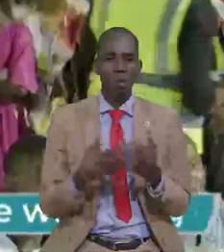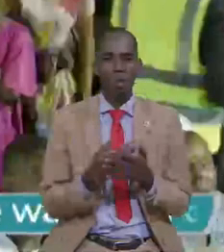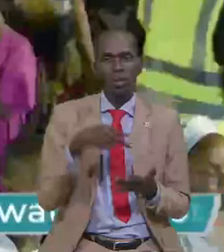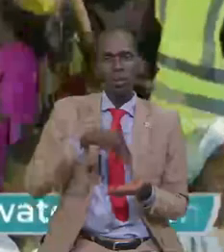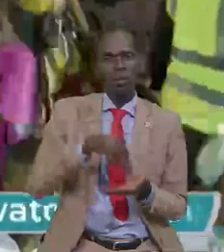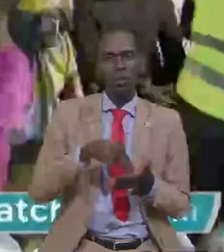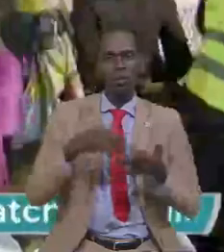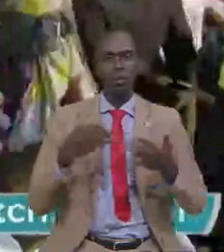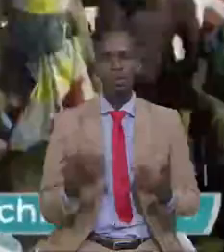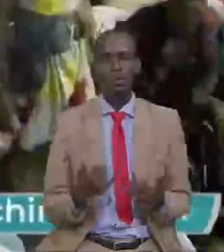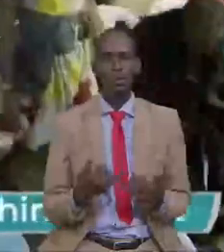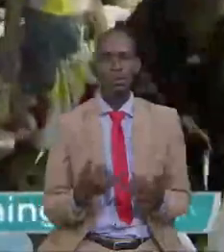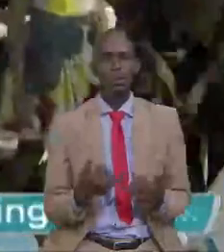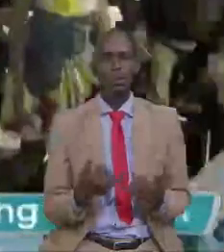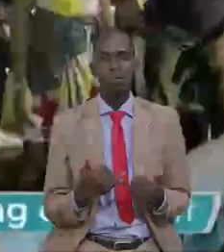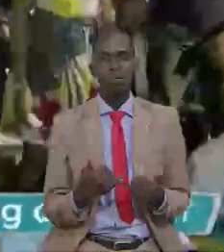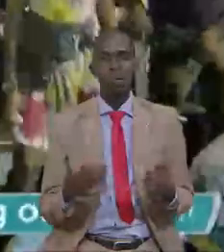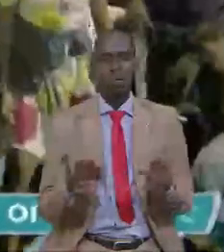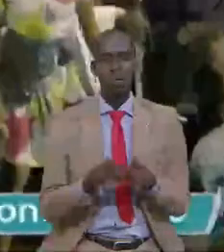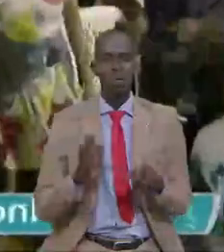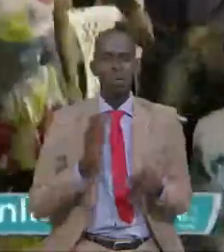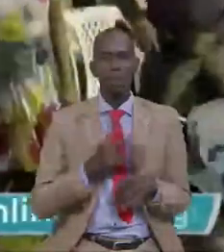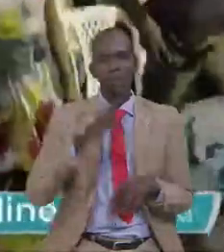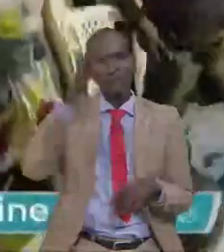Alors nous allons tous nous tenir debout